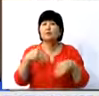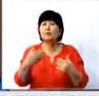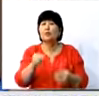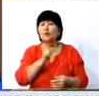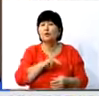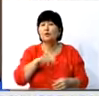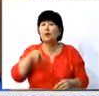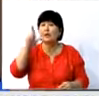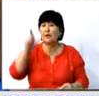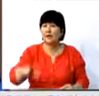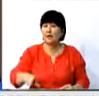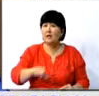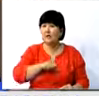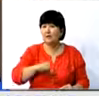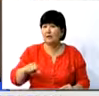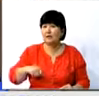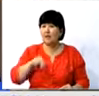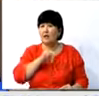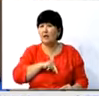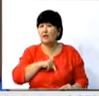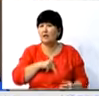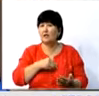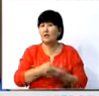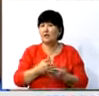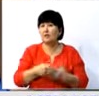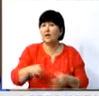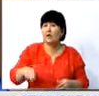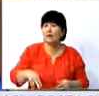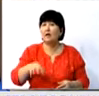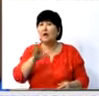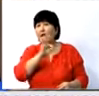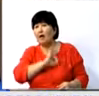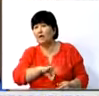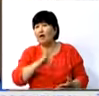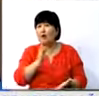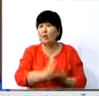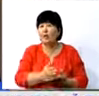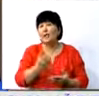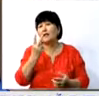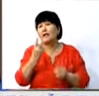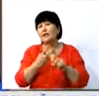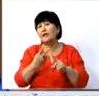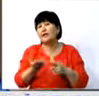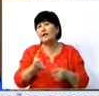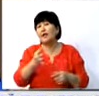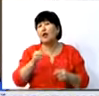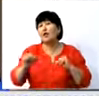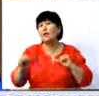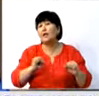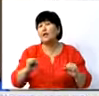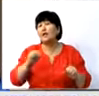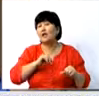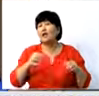лауазымды тұлғалары өздерінің қызметтік өкіліктерін теріс немесе асыра пайдалану, екінші жағынан мердігер